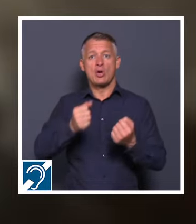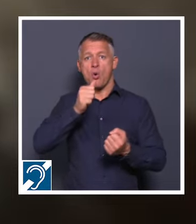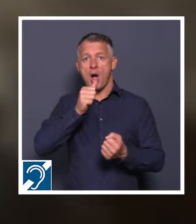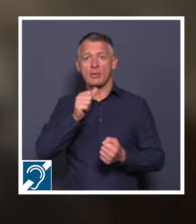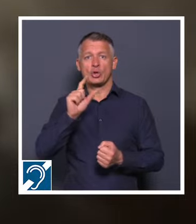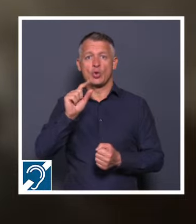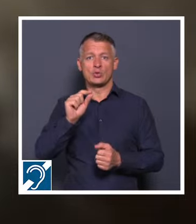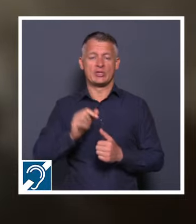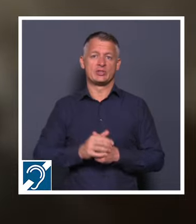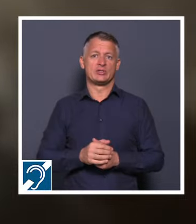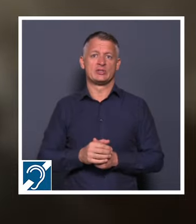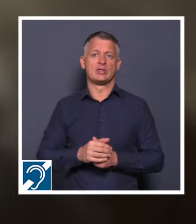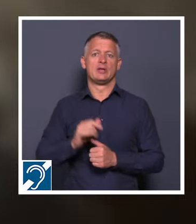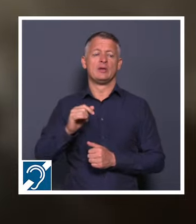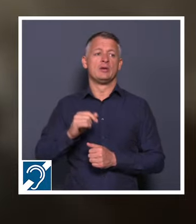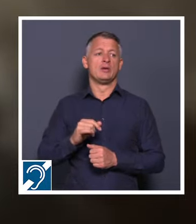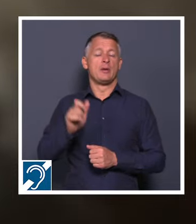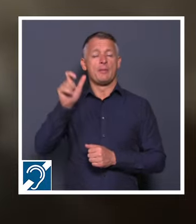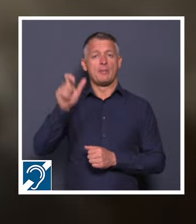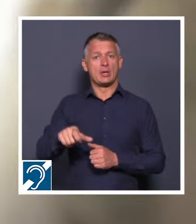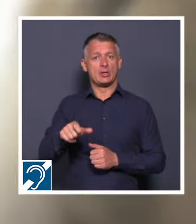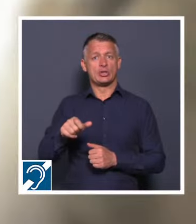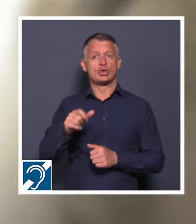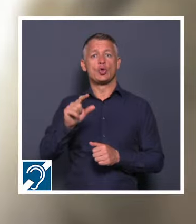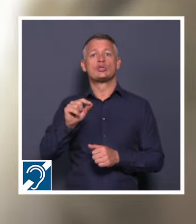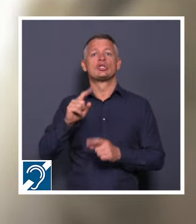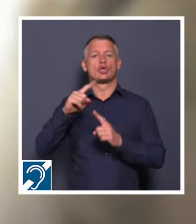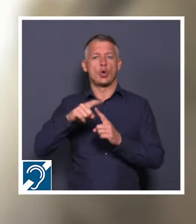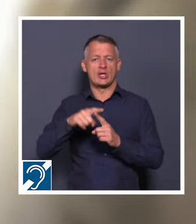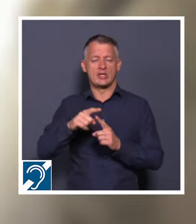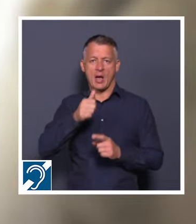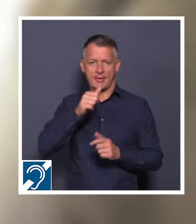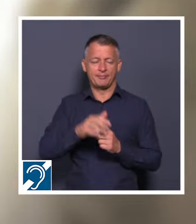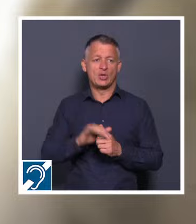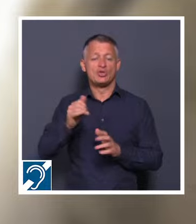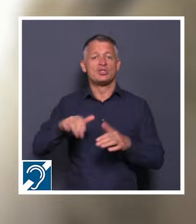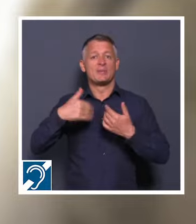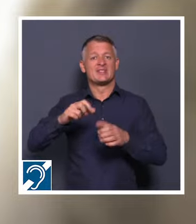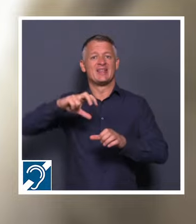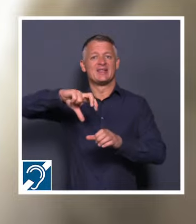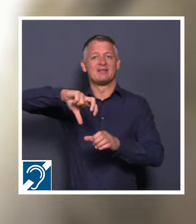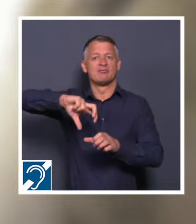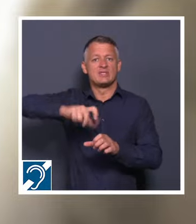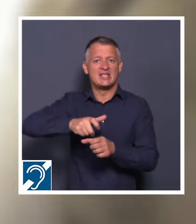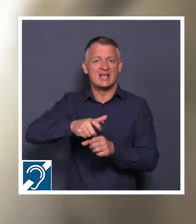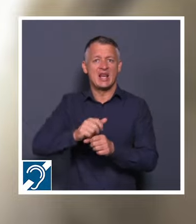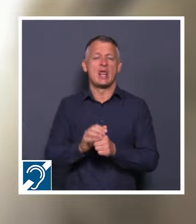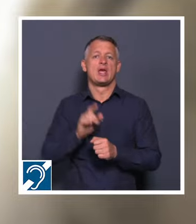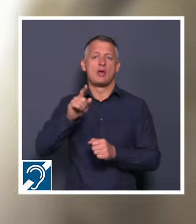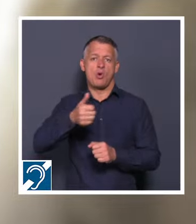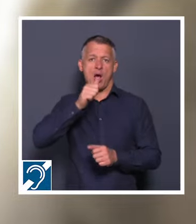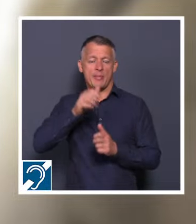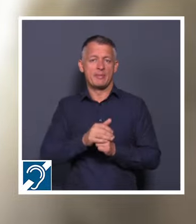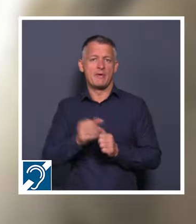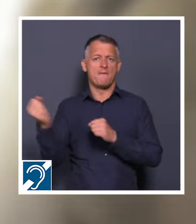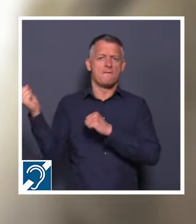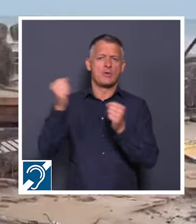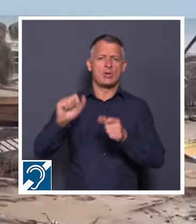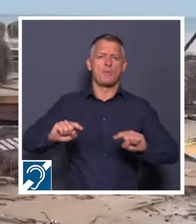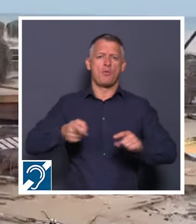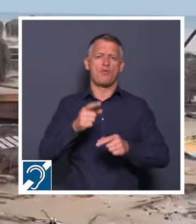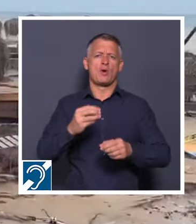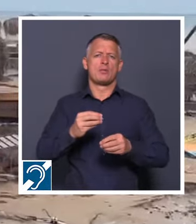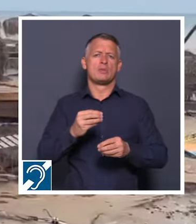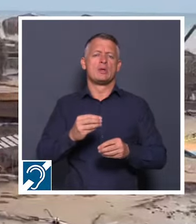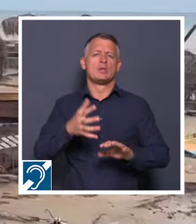apă, iar sinistrații trebuie să împartă între ei și 20 de baxuri de sticle îmbuteliate. Furtuna a provocat pagube însemnate